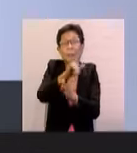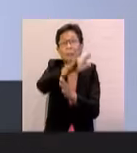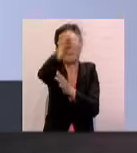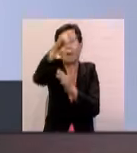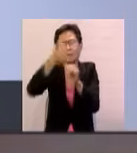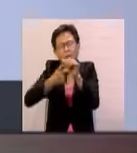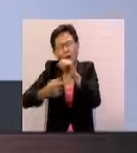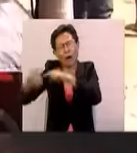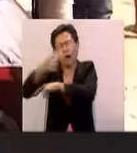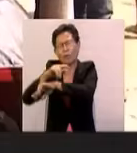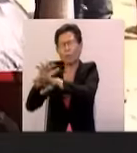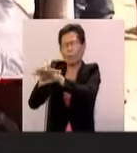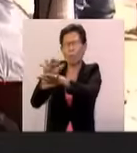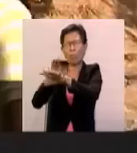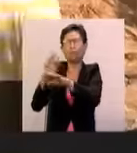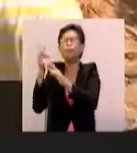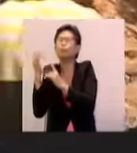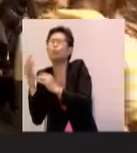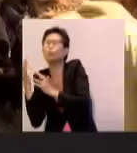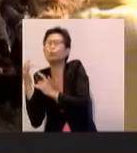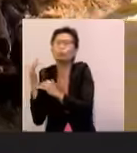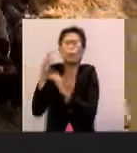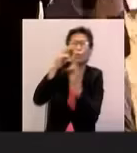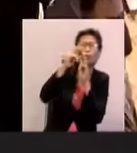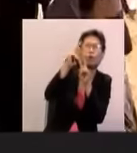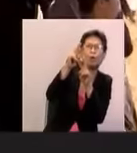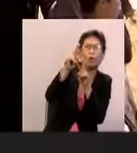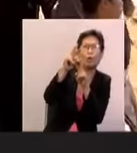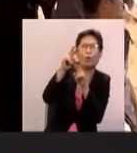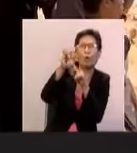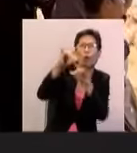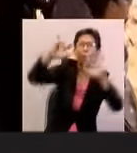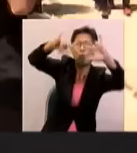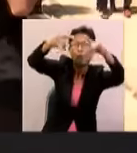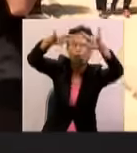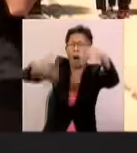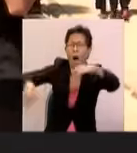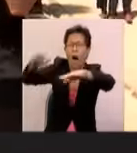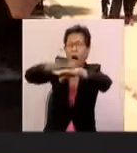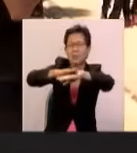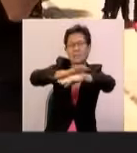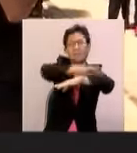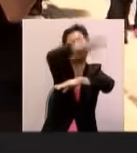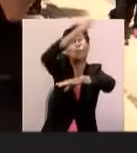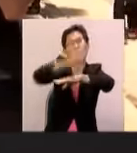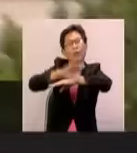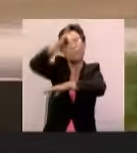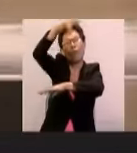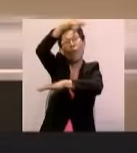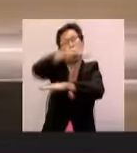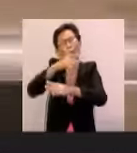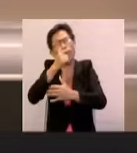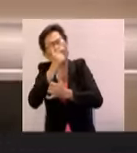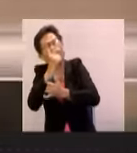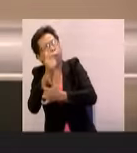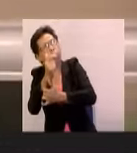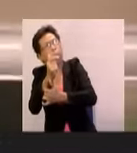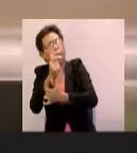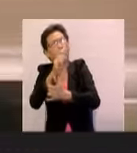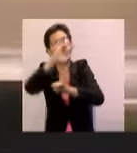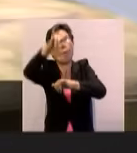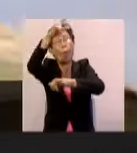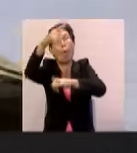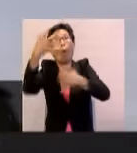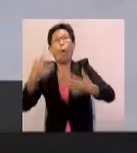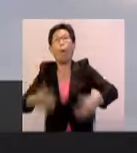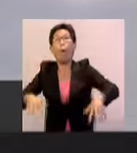Saban hari, ribuan pengunjung tertunggu-tunggu untuk melihat formasi yang dilakukan pesawat di atas bukit ini. Mereka cukup teruja dengan aksi-aksi